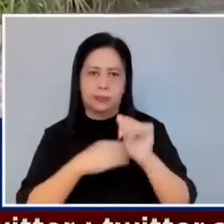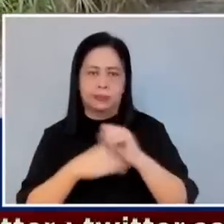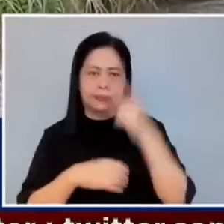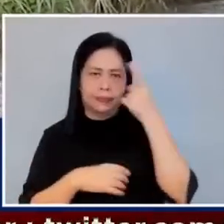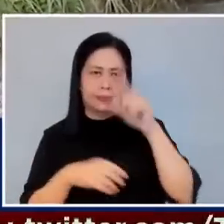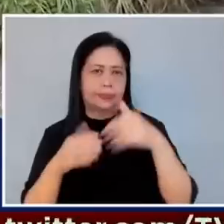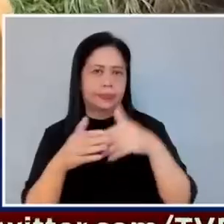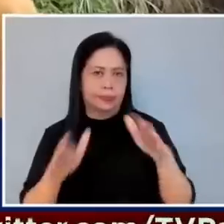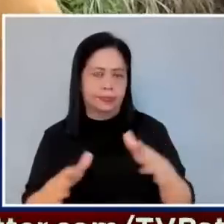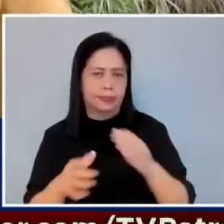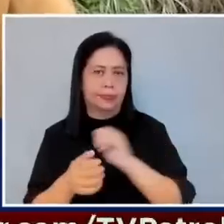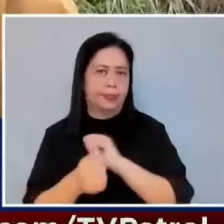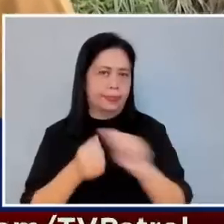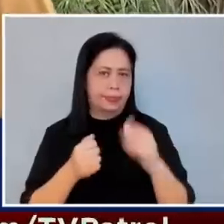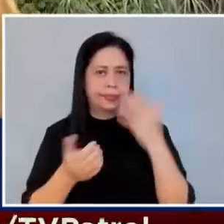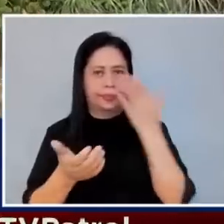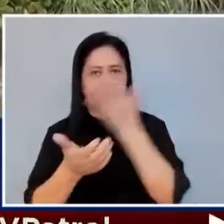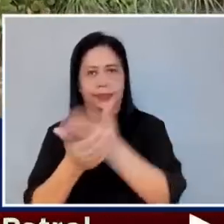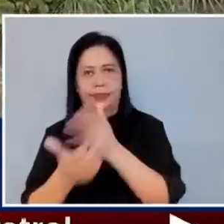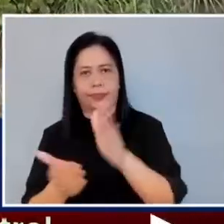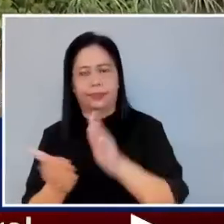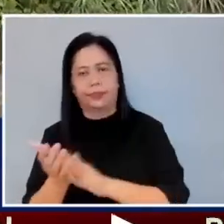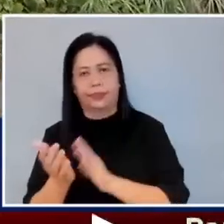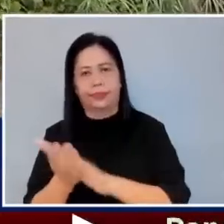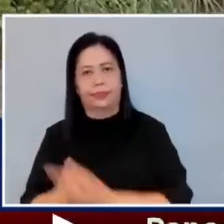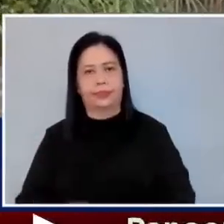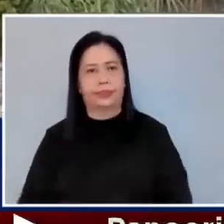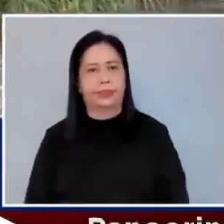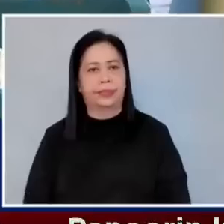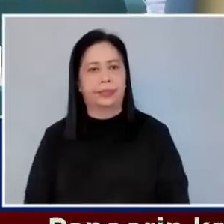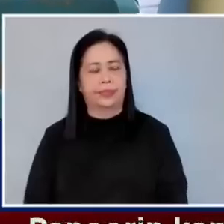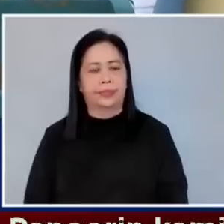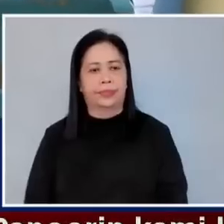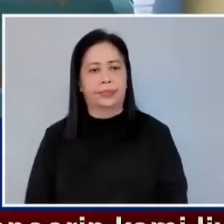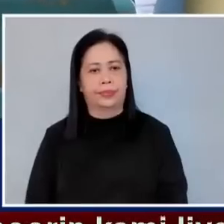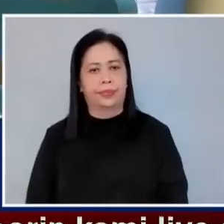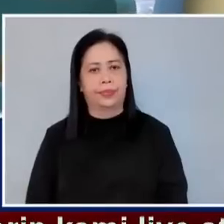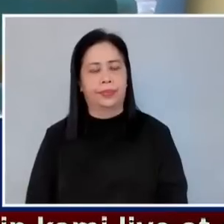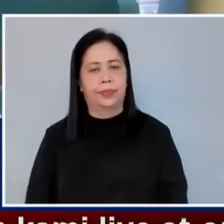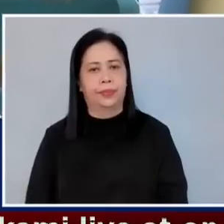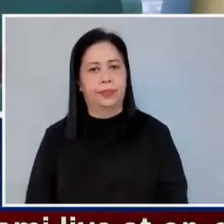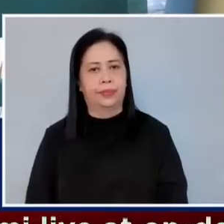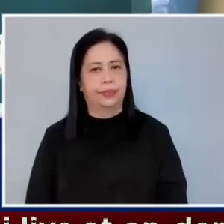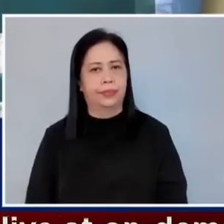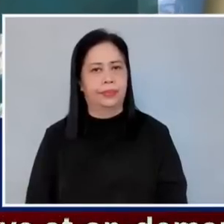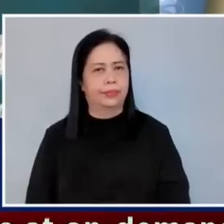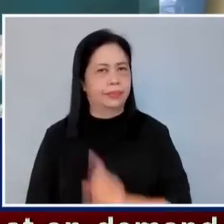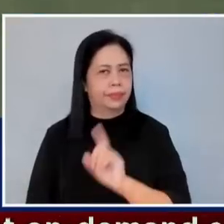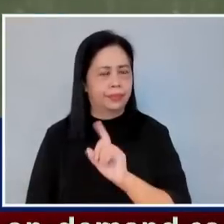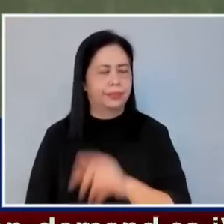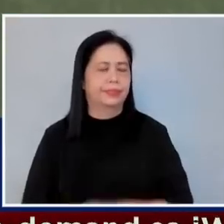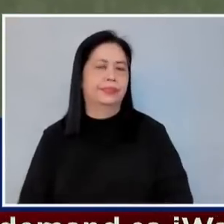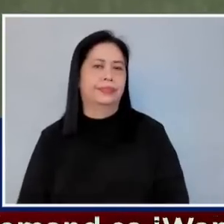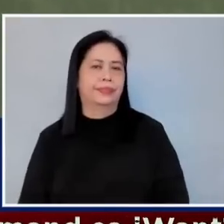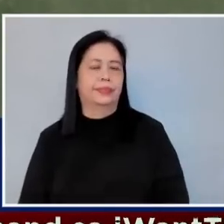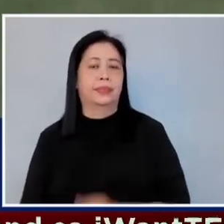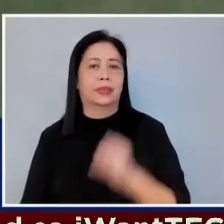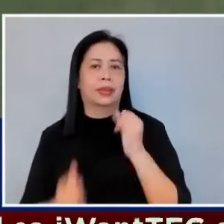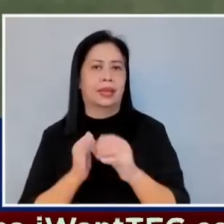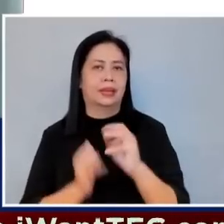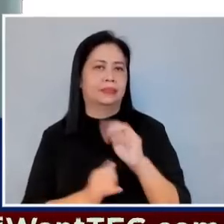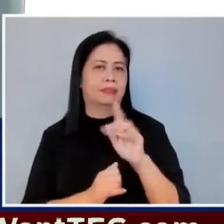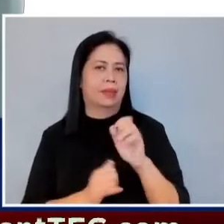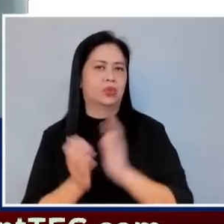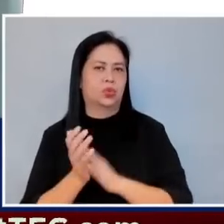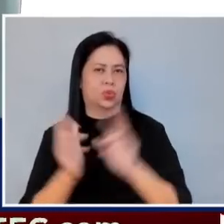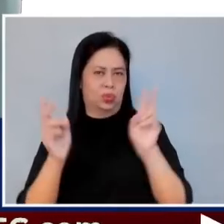mga bata na tumawid at makarating doon sa kanilang pupuntahan. Hey, ano to? Last Mile School ang tawag ng